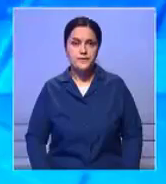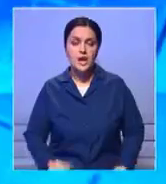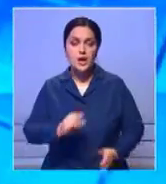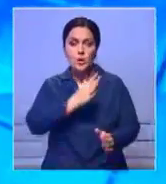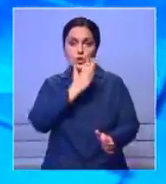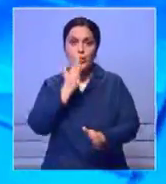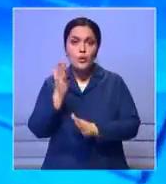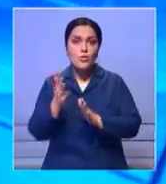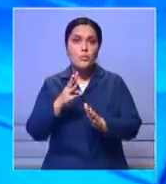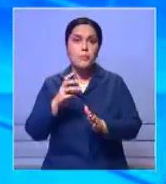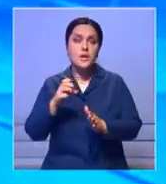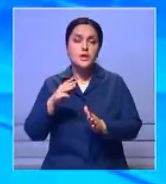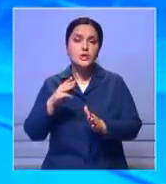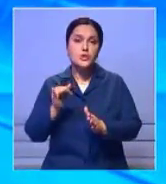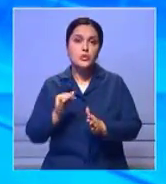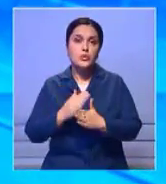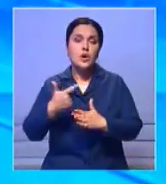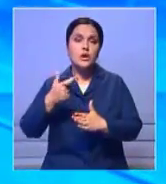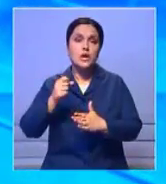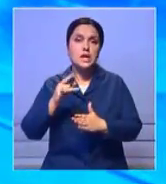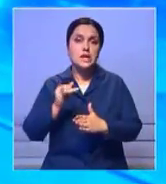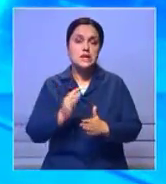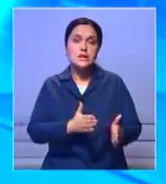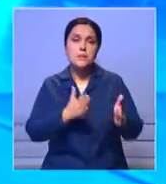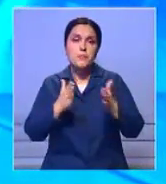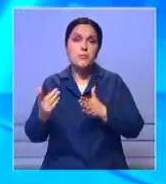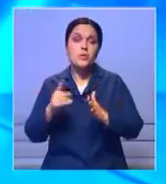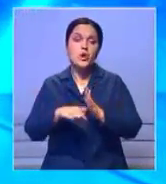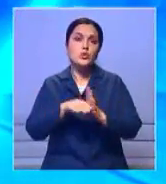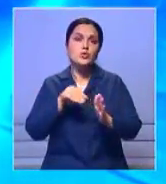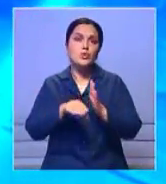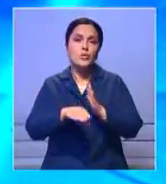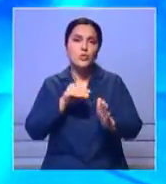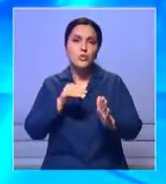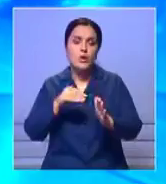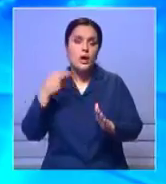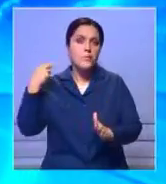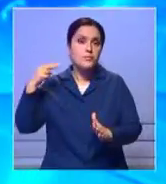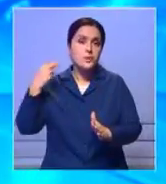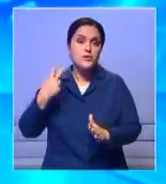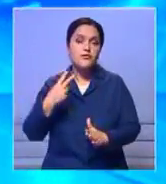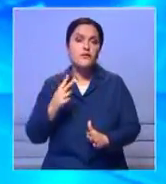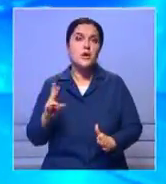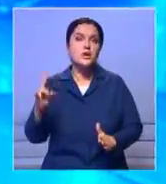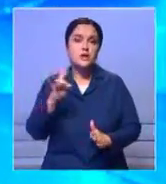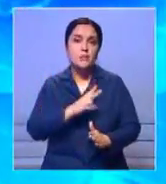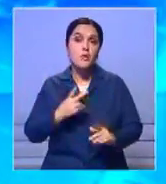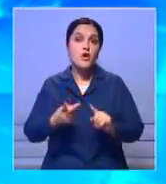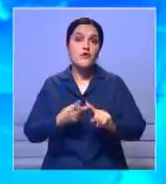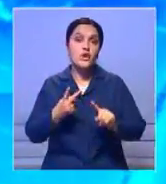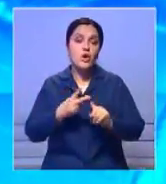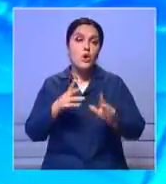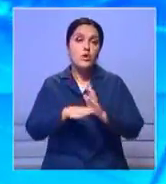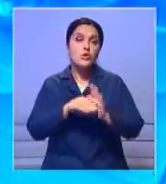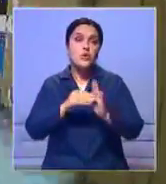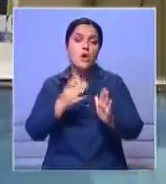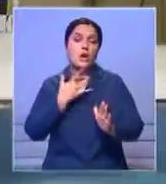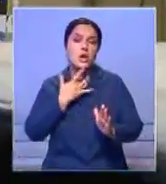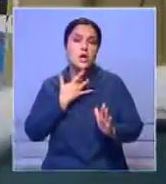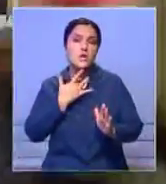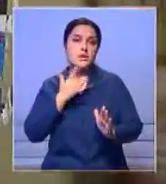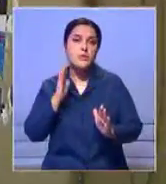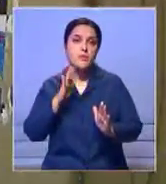Из-за урагана Мэтью власти Гаити перенесли первый тур президентских парламентских выборов на 20 ноября. Второй тур голосования